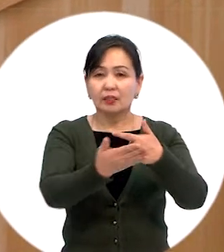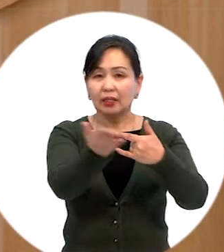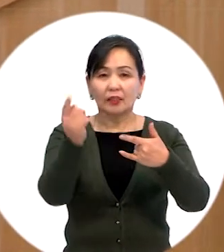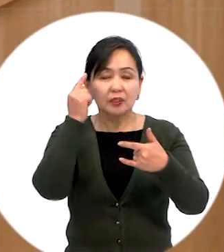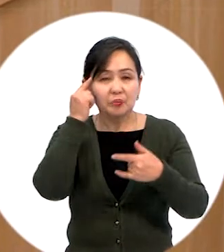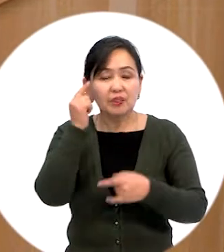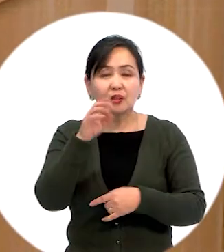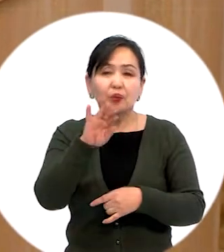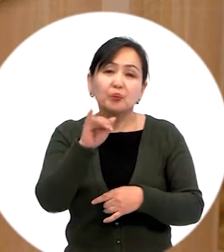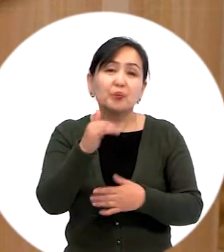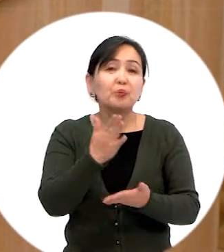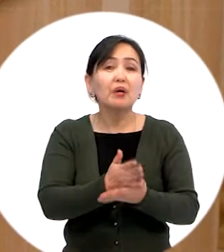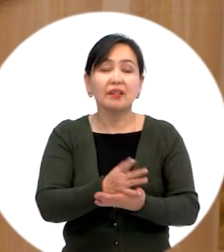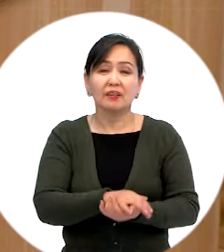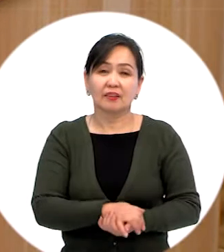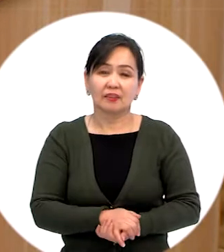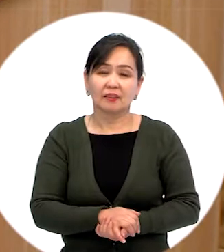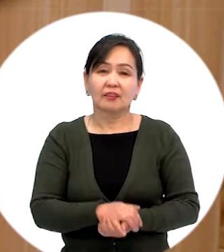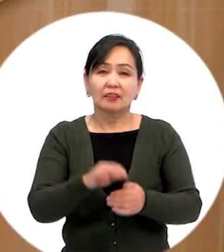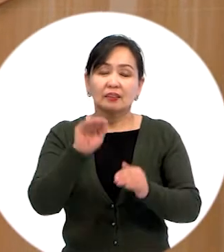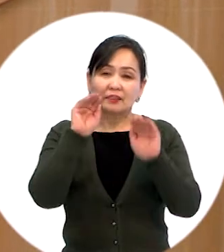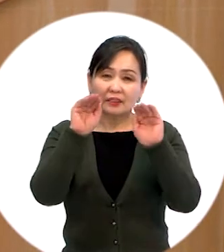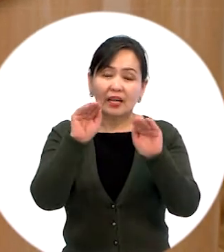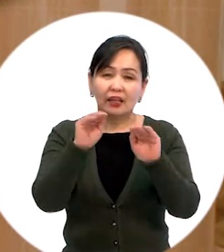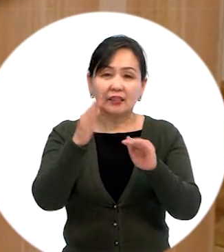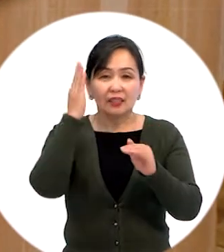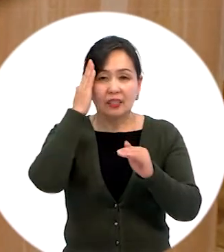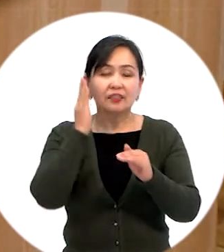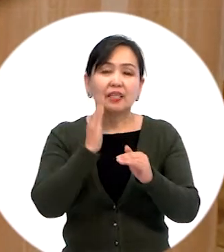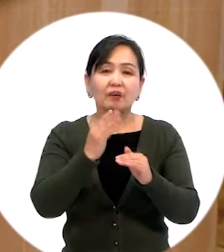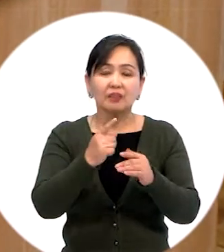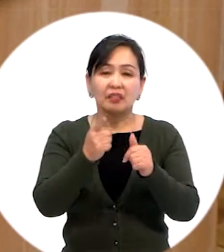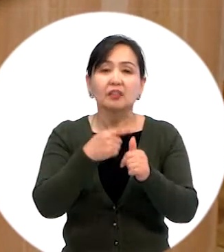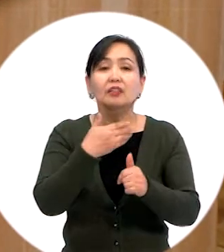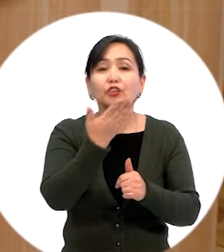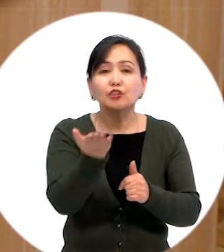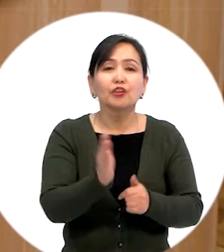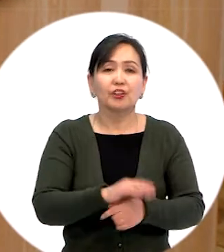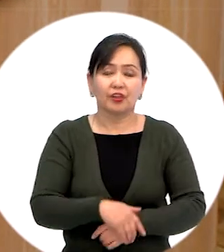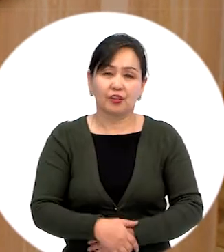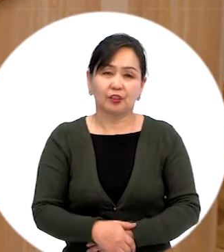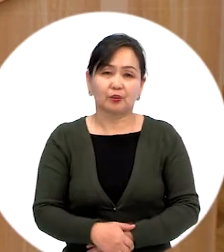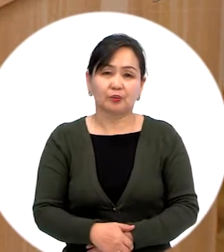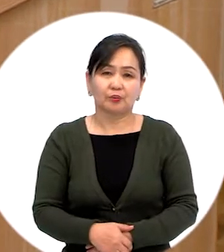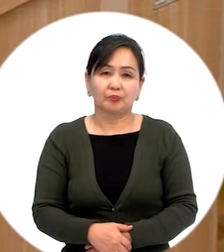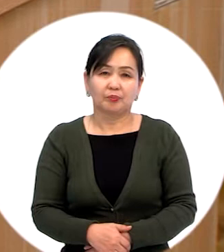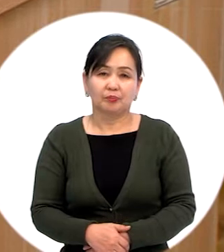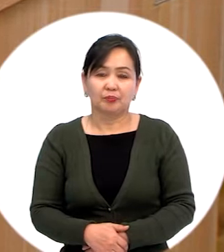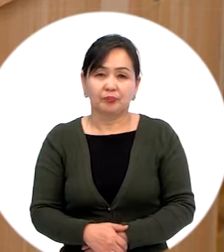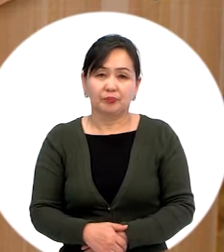нь та нарын мэдих юу юу байна вэ? Заагаад гэр бүлийнхэндээ нэрлэж өгөөрэй.